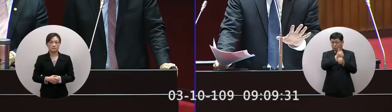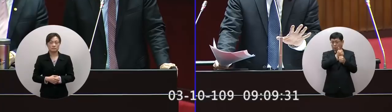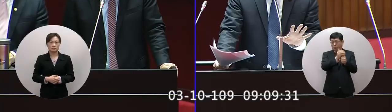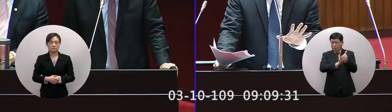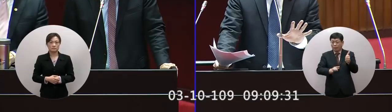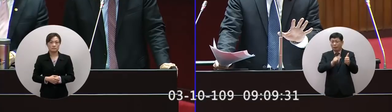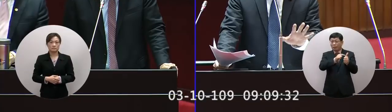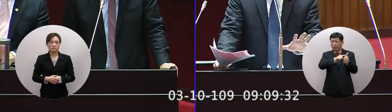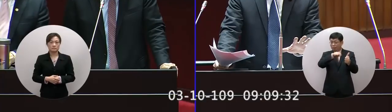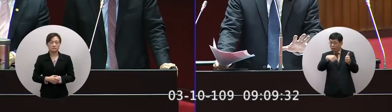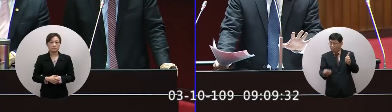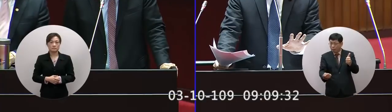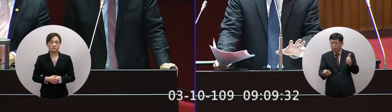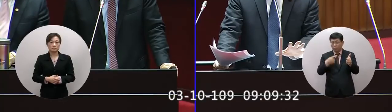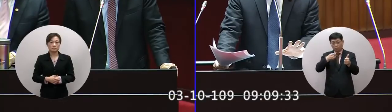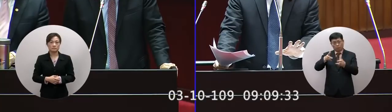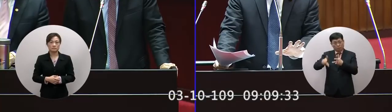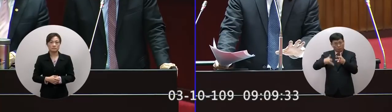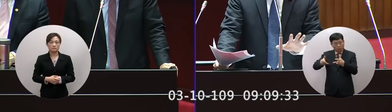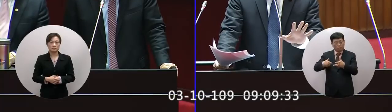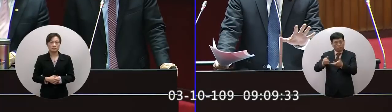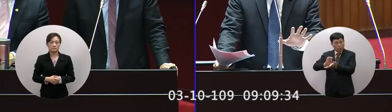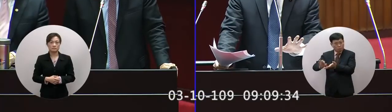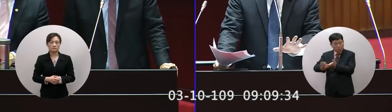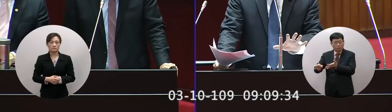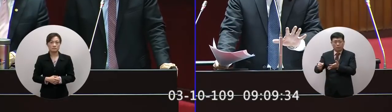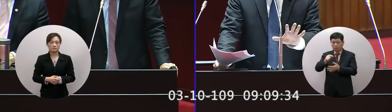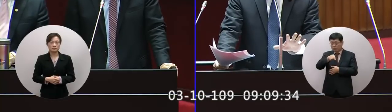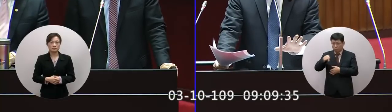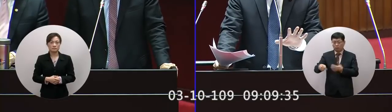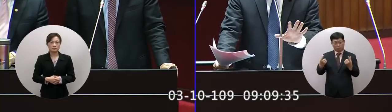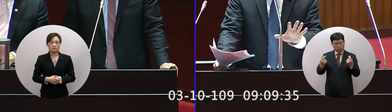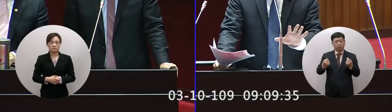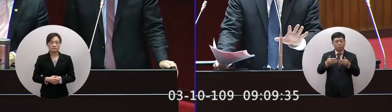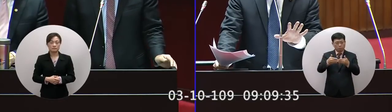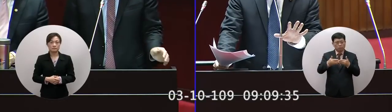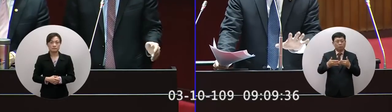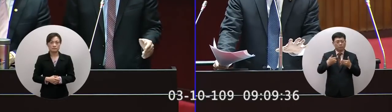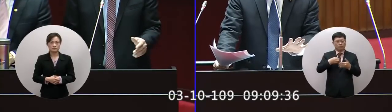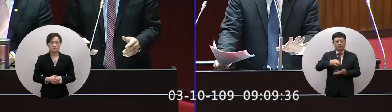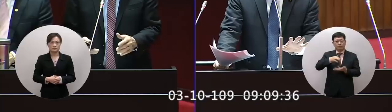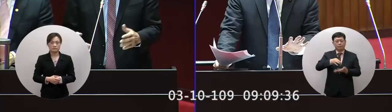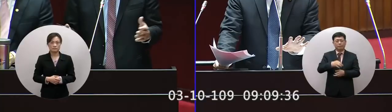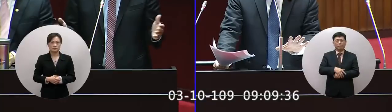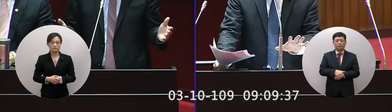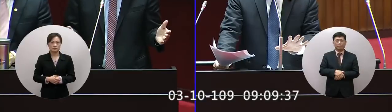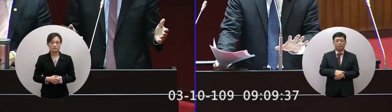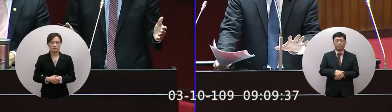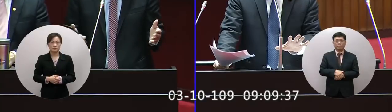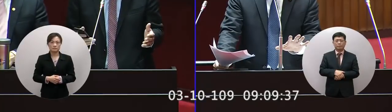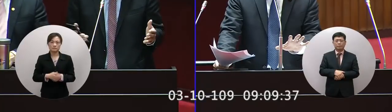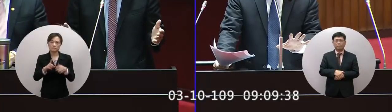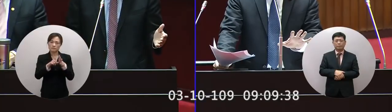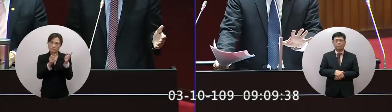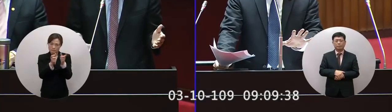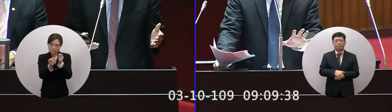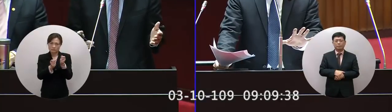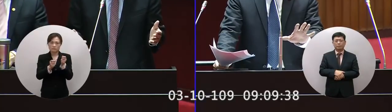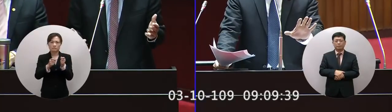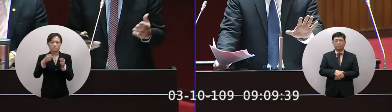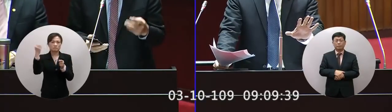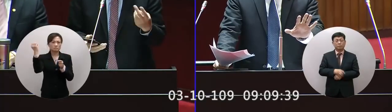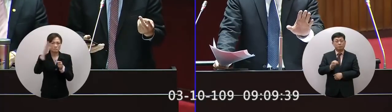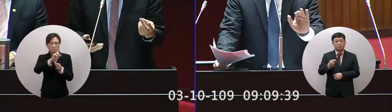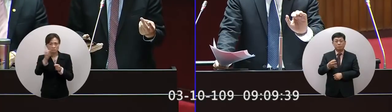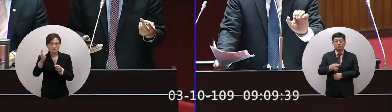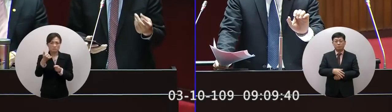的供应跟需求，需求跟供应，这可能才是我们担心的问题。 因为短期都会受到消息面的